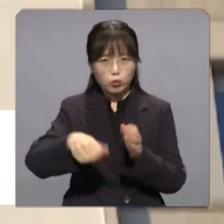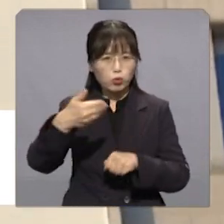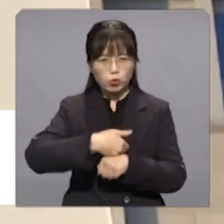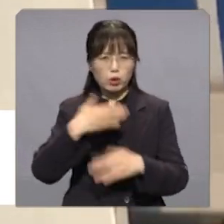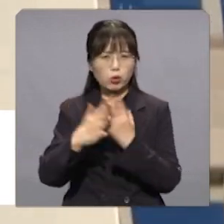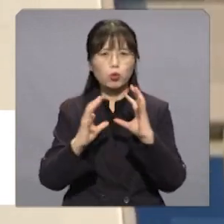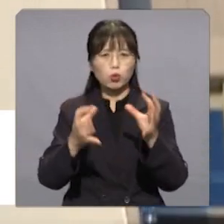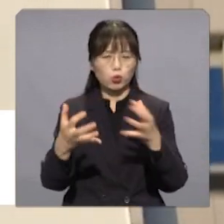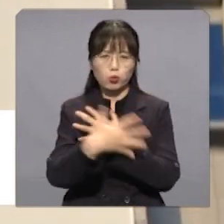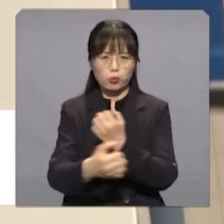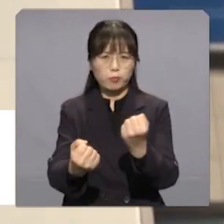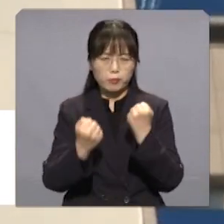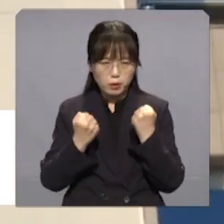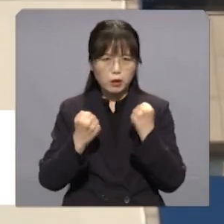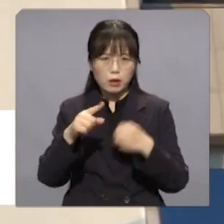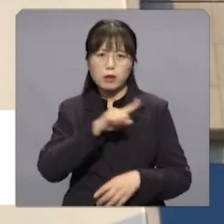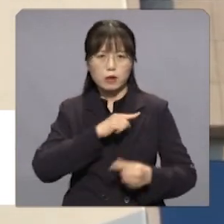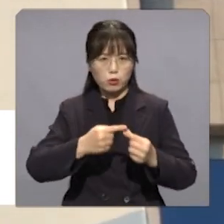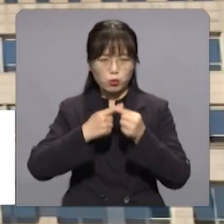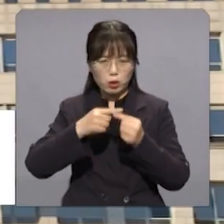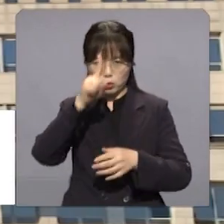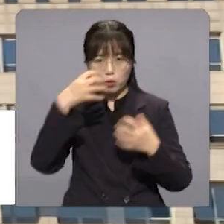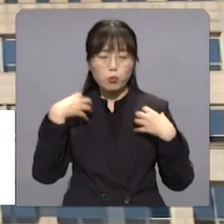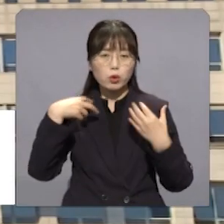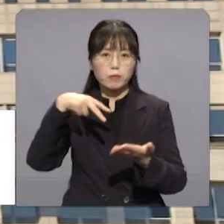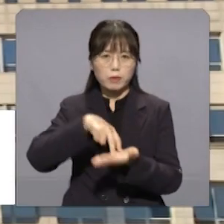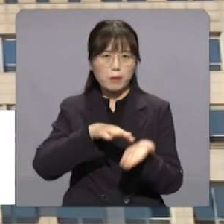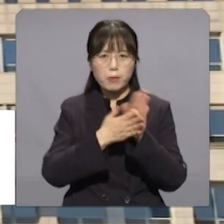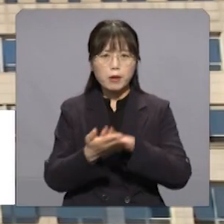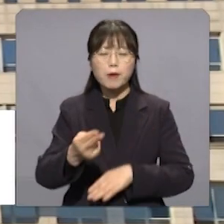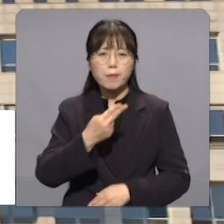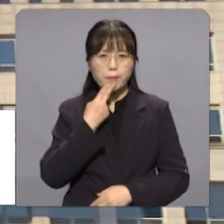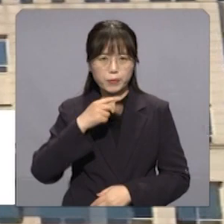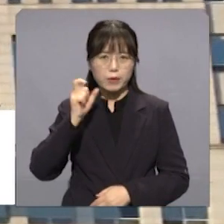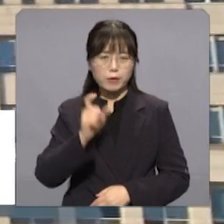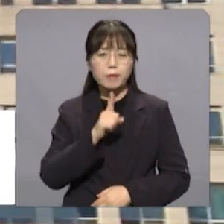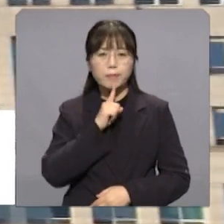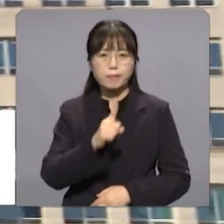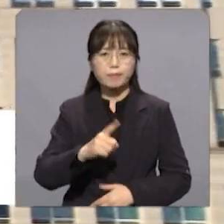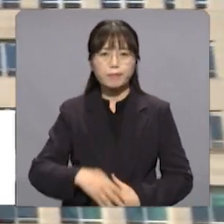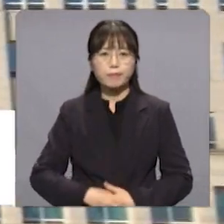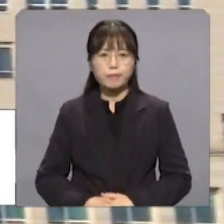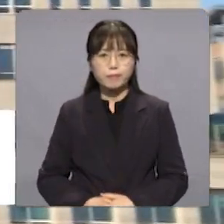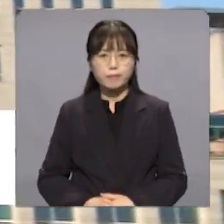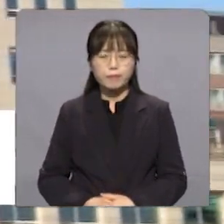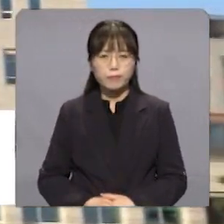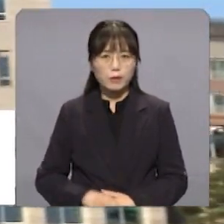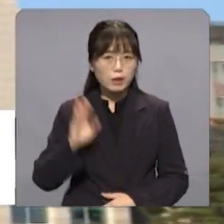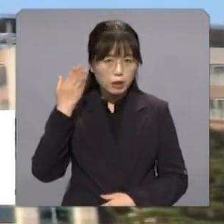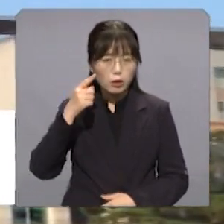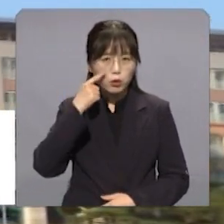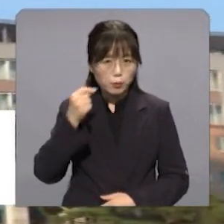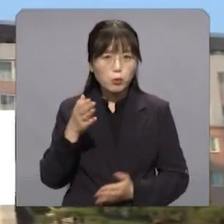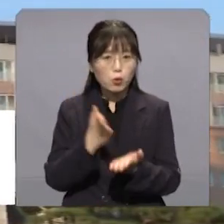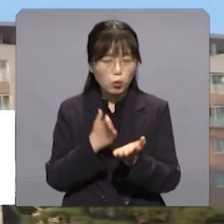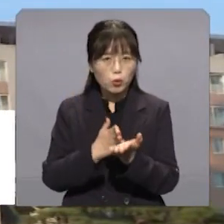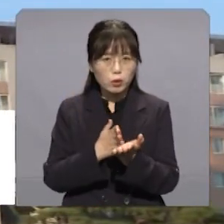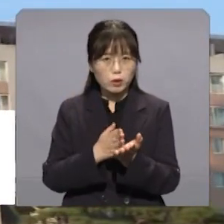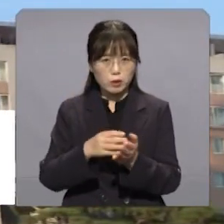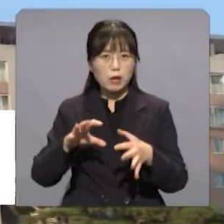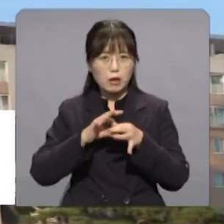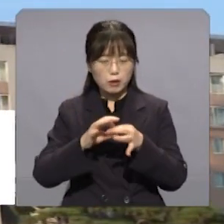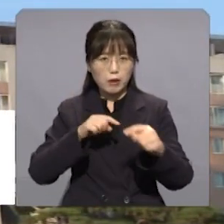국민의 건강과 안전이 최우선이라는 정부 입점에 변함이 없다며 이같이 알렸습니다 최근 일본 언론이 일본